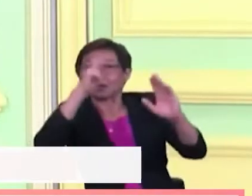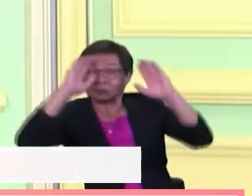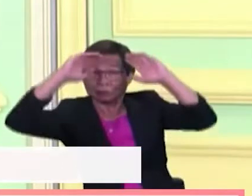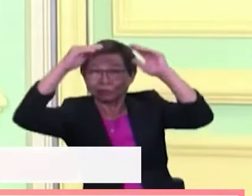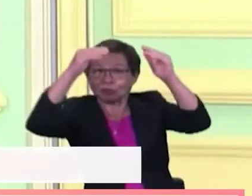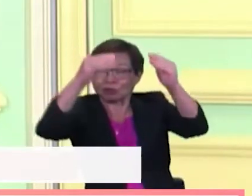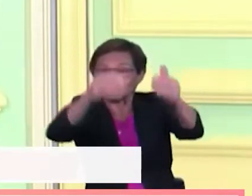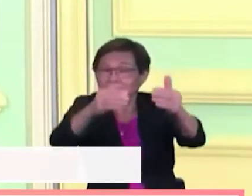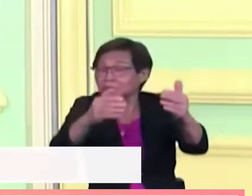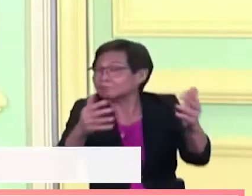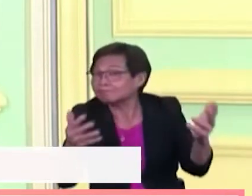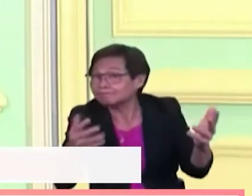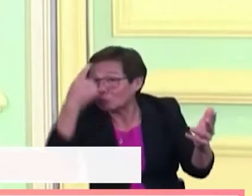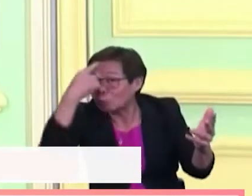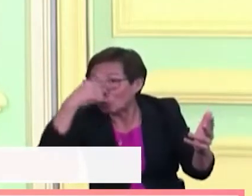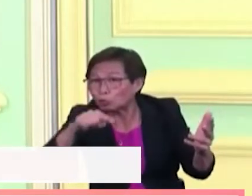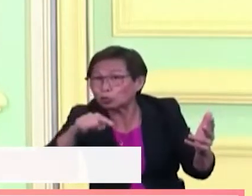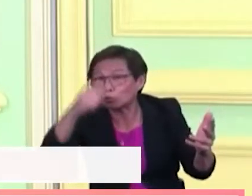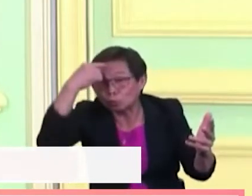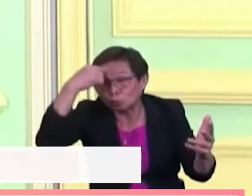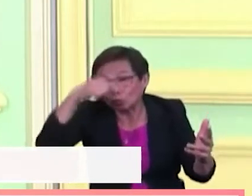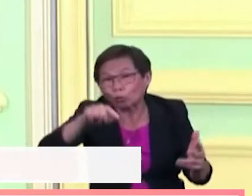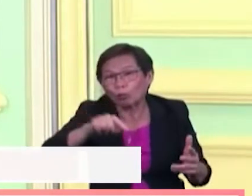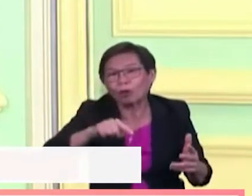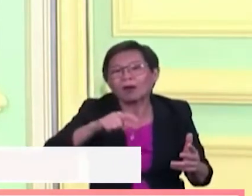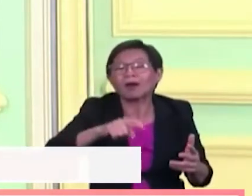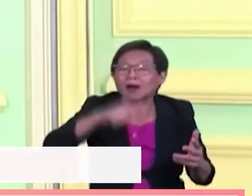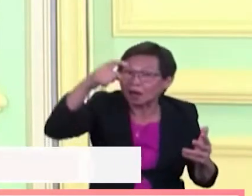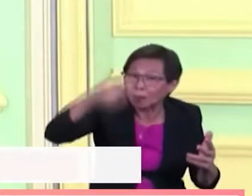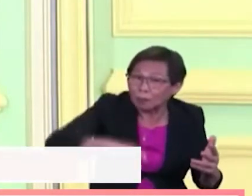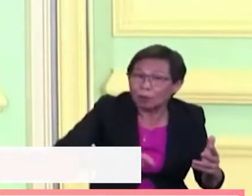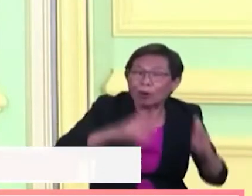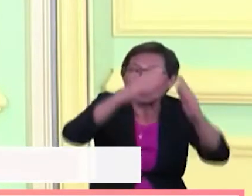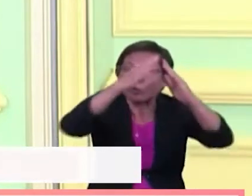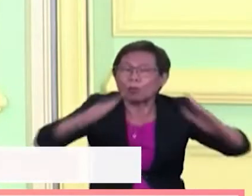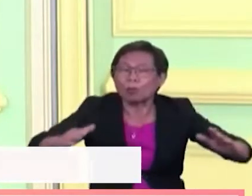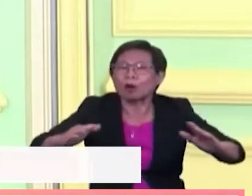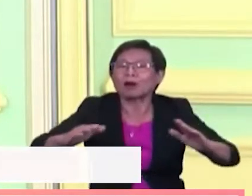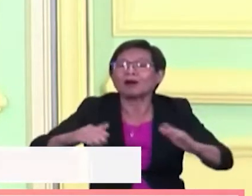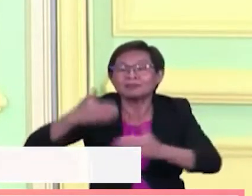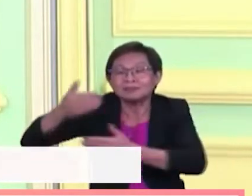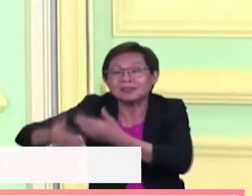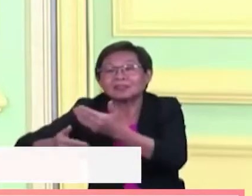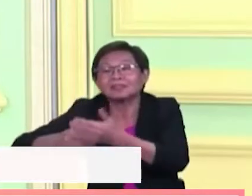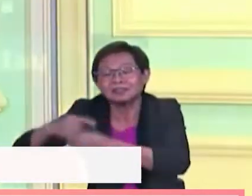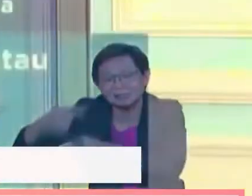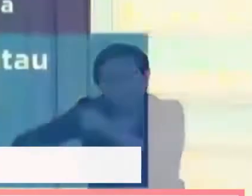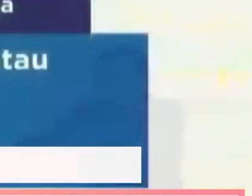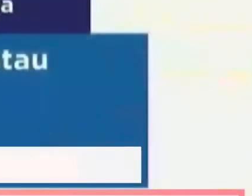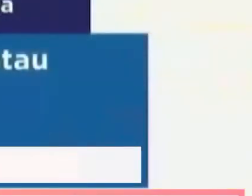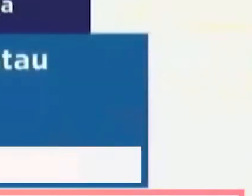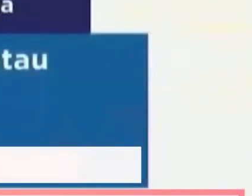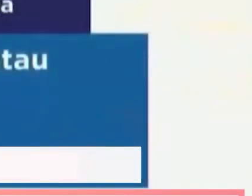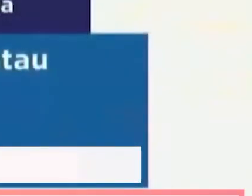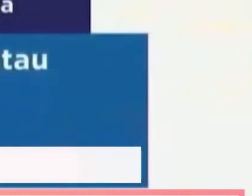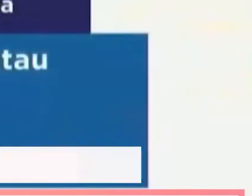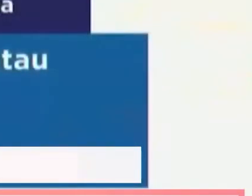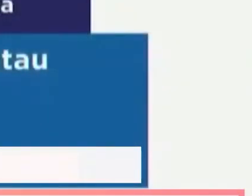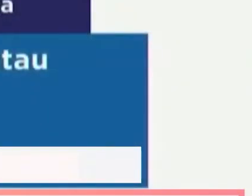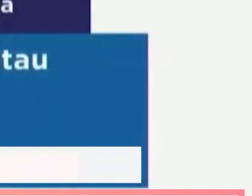kerajaan adalah untuk memenuhi keperluan Perumahan generasi muda keluarga Mesya aspek ini